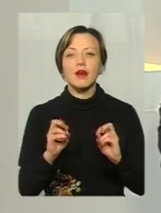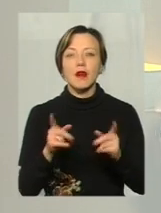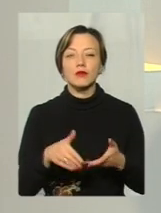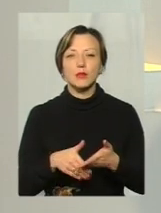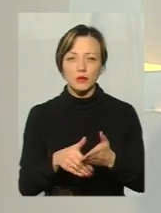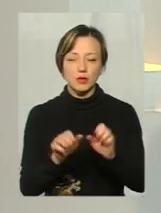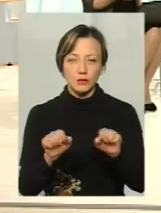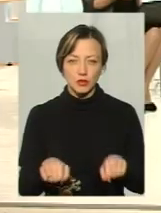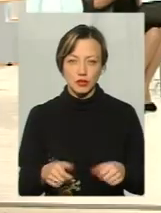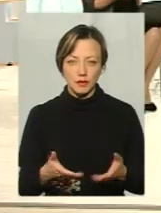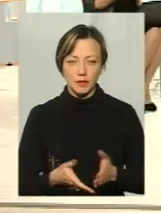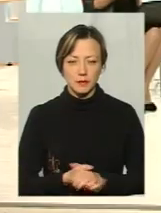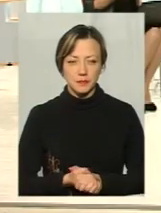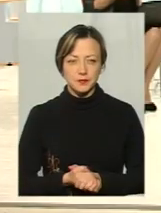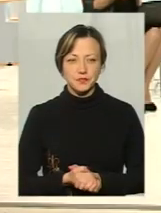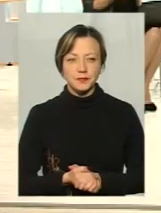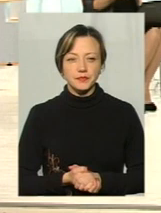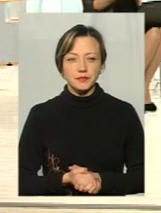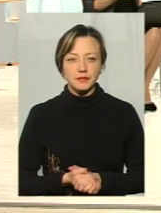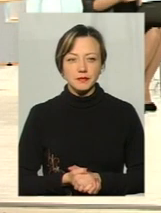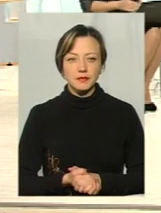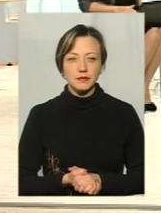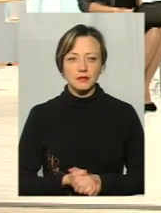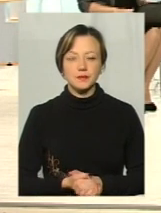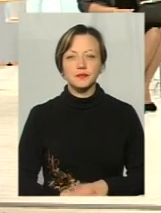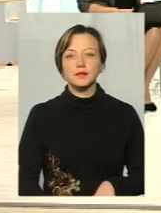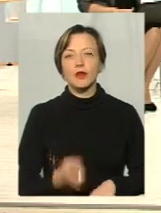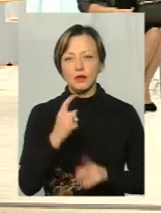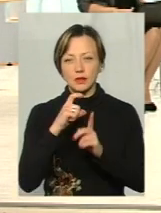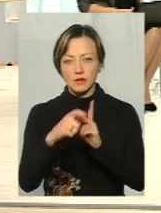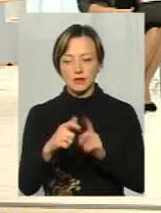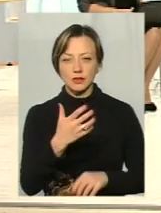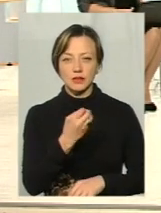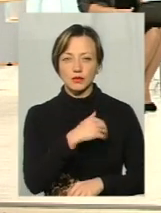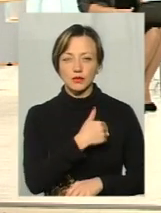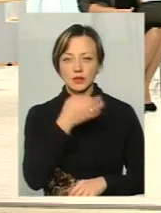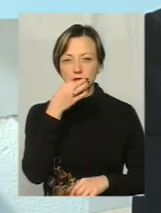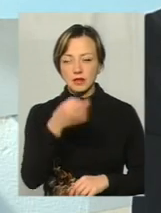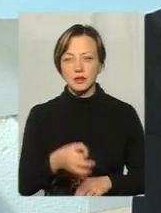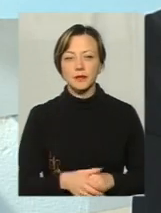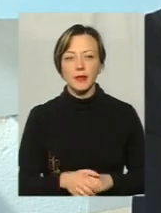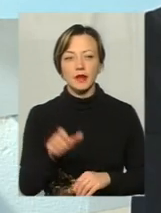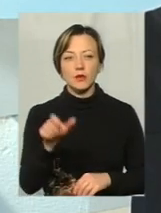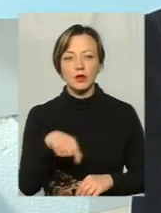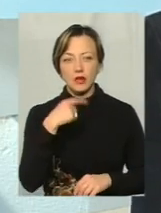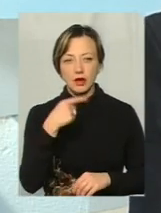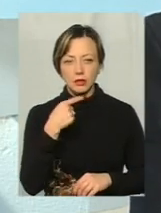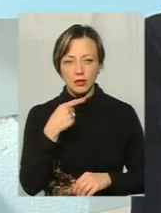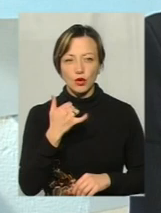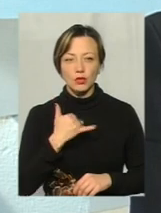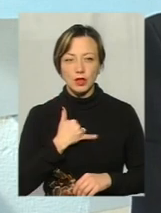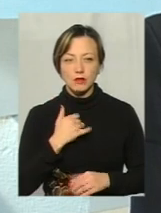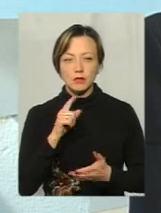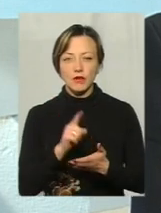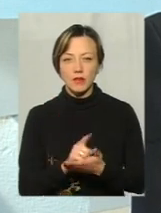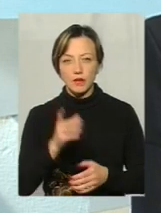є, можливо, от пані Наталя в нас волонтер благодійного фонду? Я тільки одне слово ще скажу. Так, звичайно. Розумієте, от людина каже, у нас